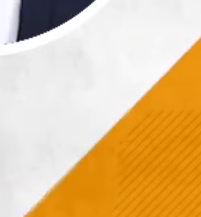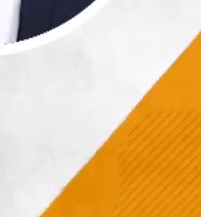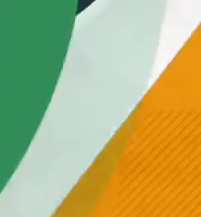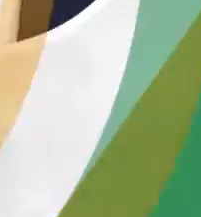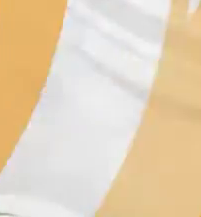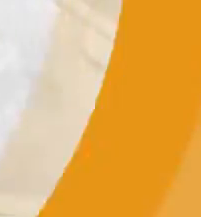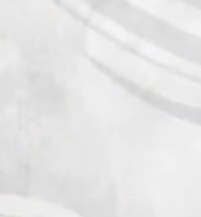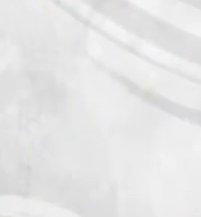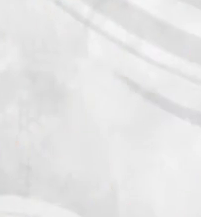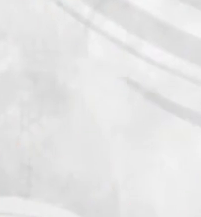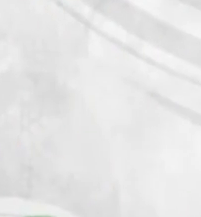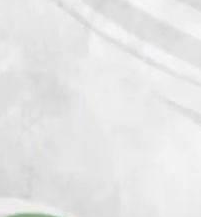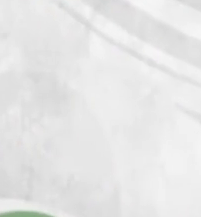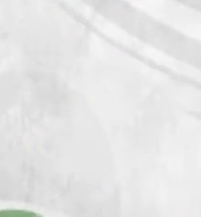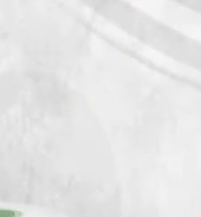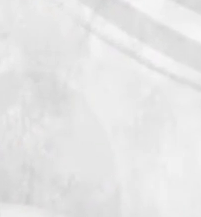yanıtlıyor